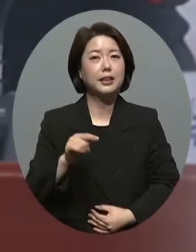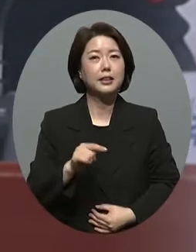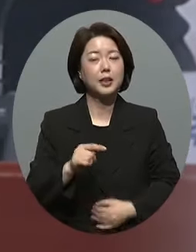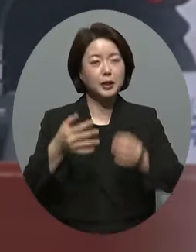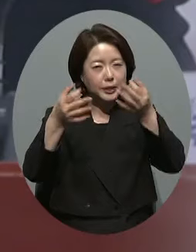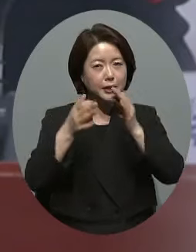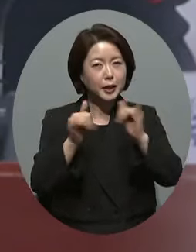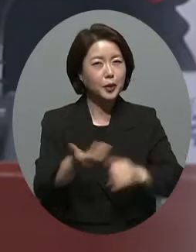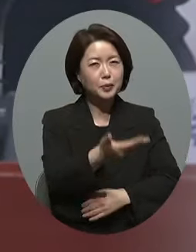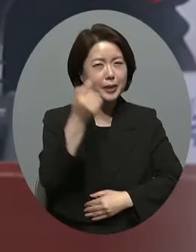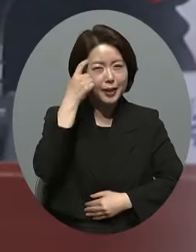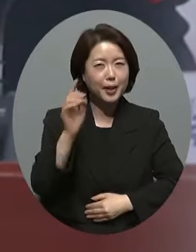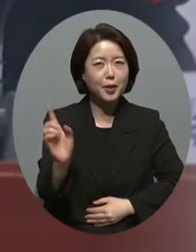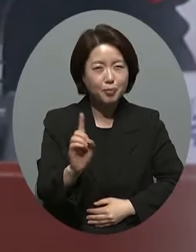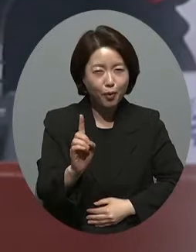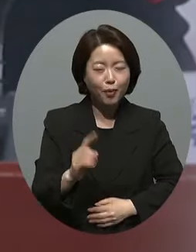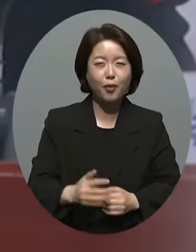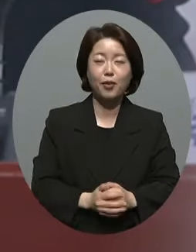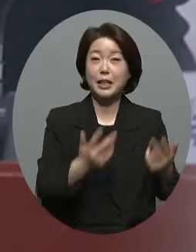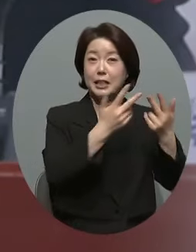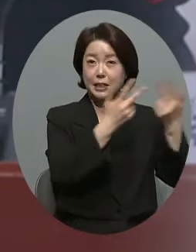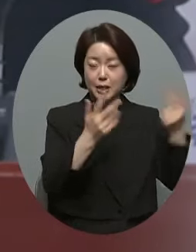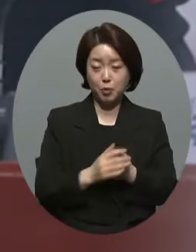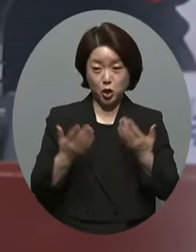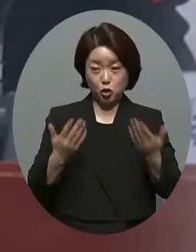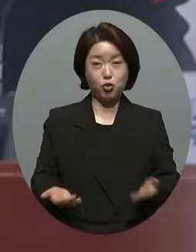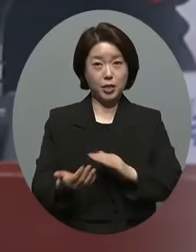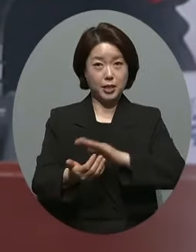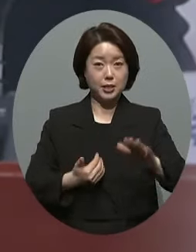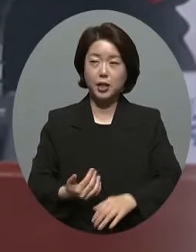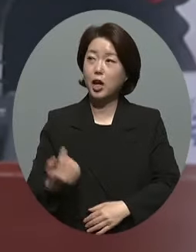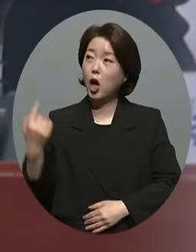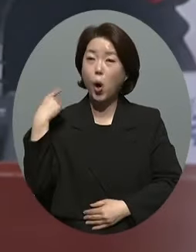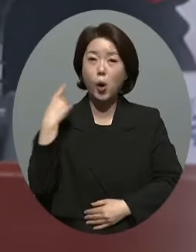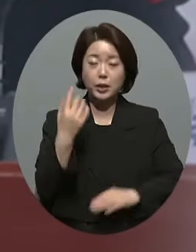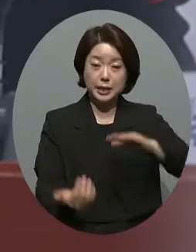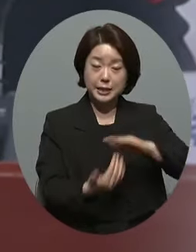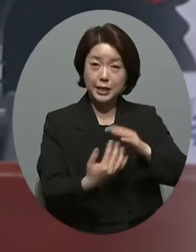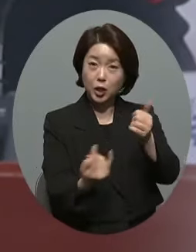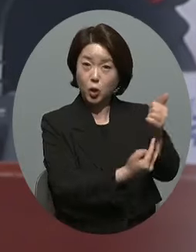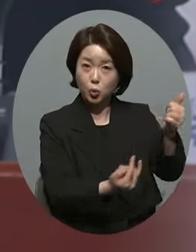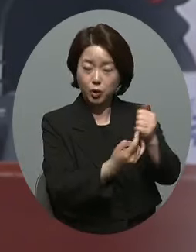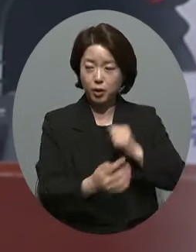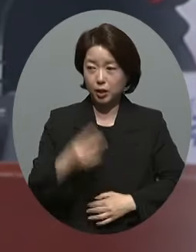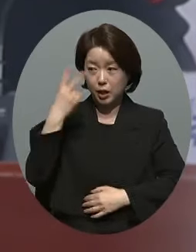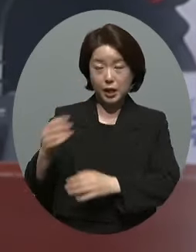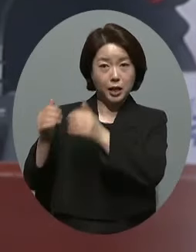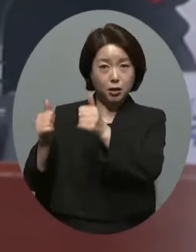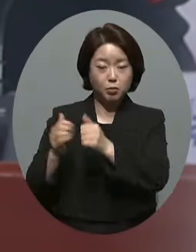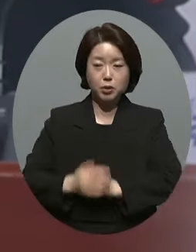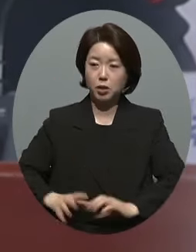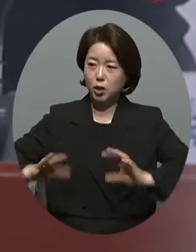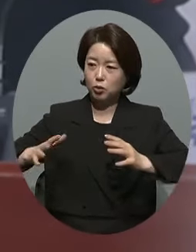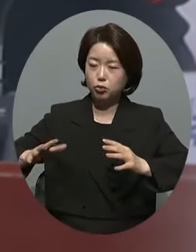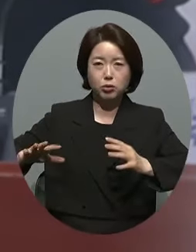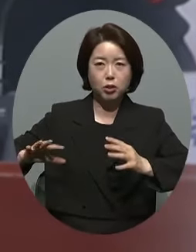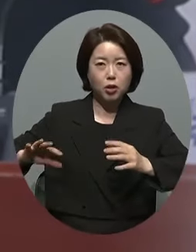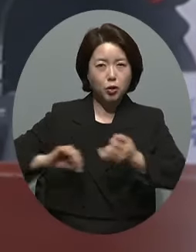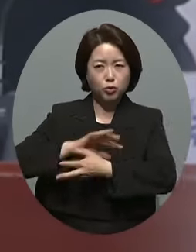여러분 어떻게 생각하시는지 궁금합니다 이재명 대표 휴가를 떠나기 전에 어제 최고 위해요 검찰이 국정농단 수사 당시에이 최소원 씨